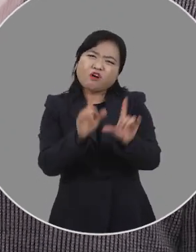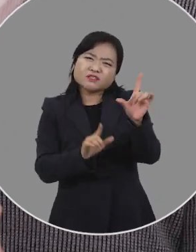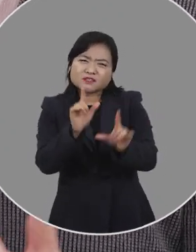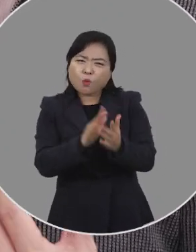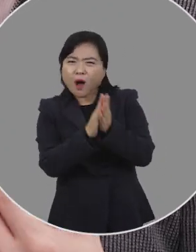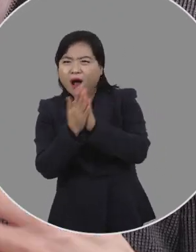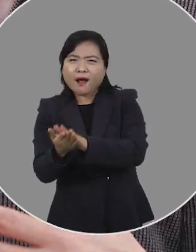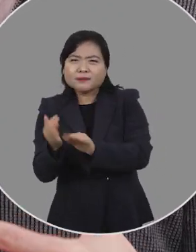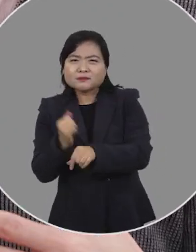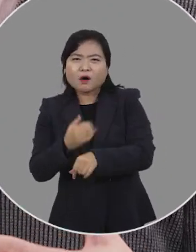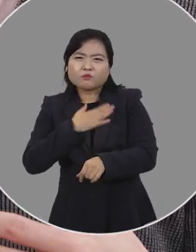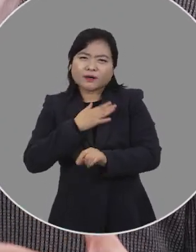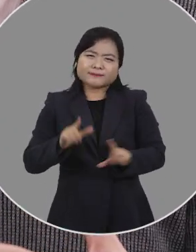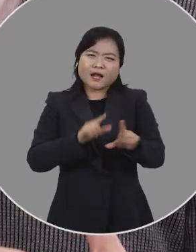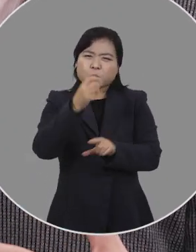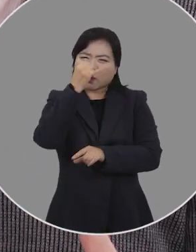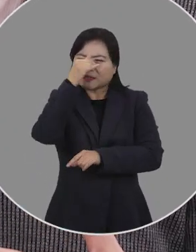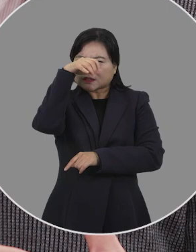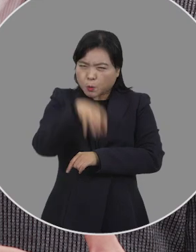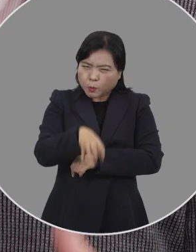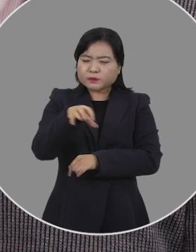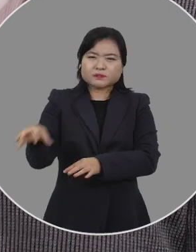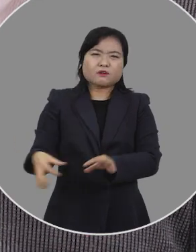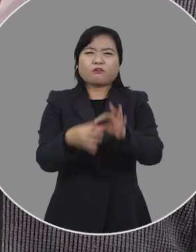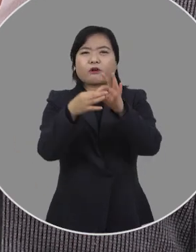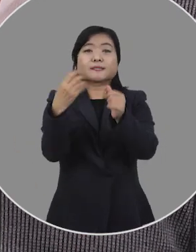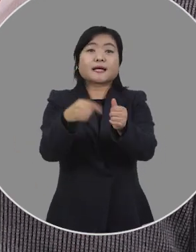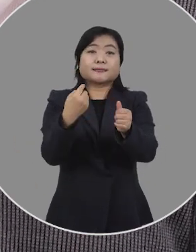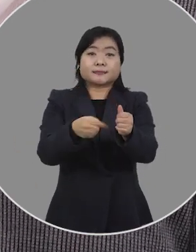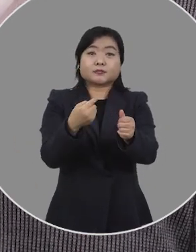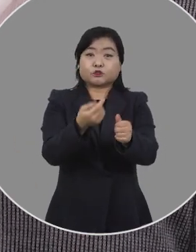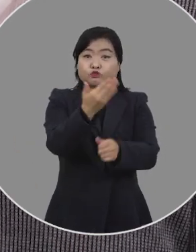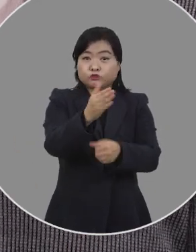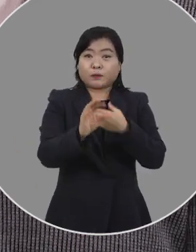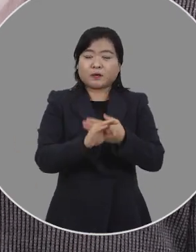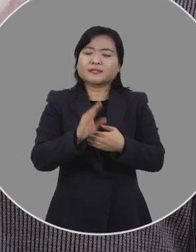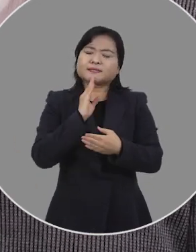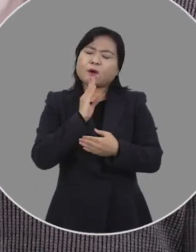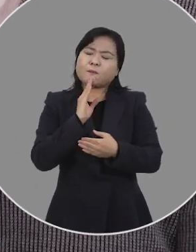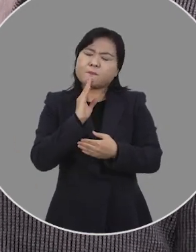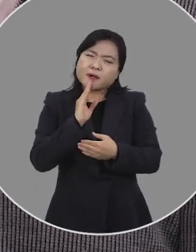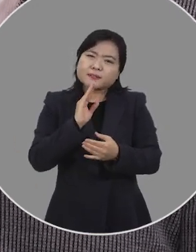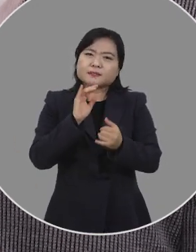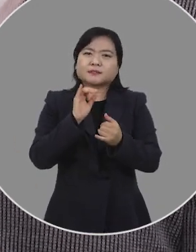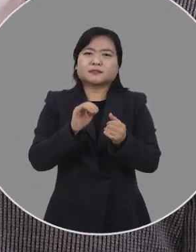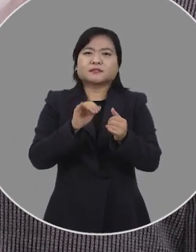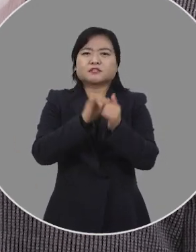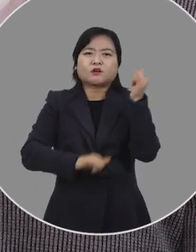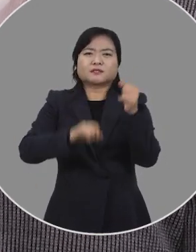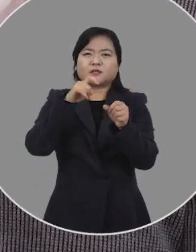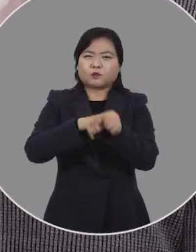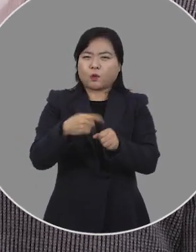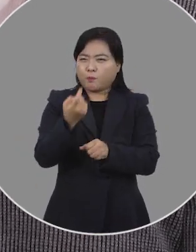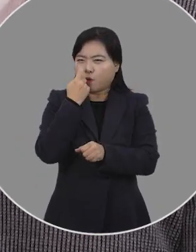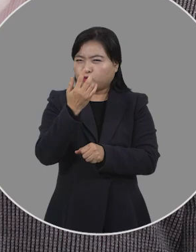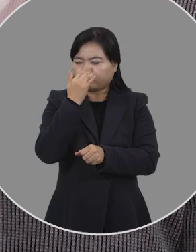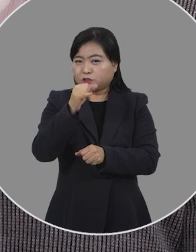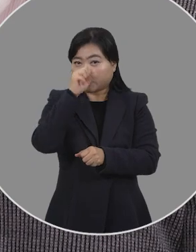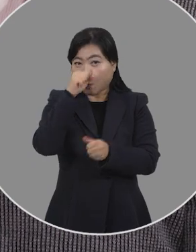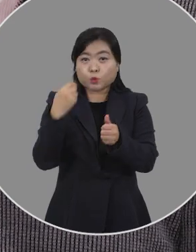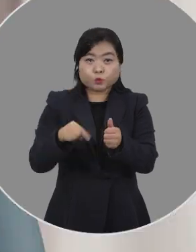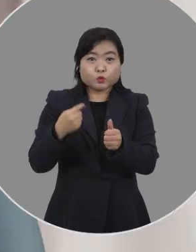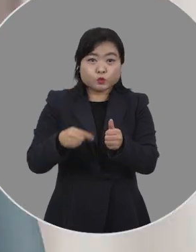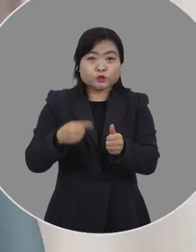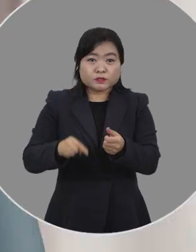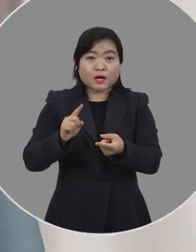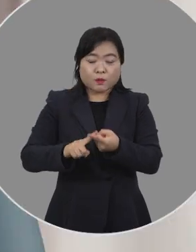현실화시켜서 우리가 살고 있는 공간에 연결시켜서 가르쳐준다면 이것이야말로 진정한 의미에서 역사적인 으로부터 배울 수 있는 두 가지 교훈이